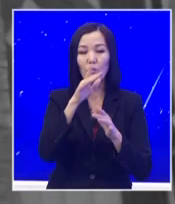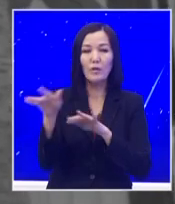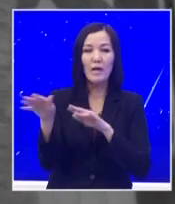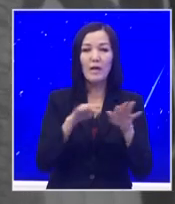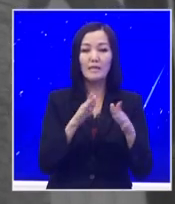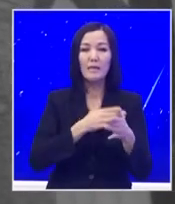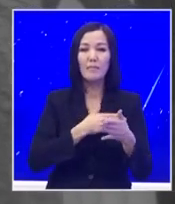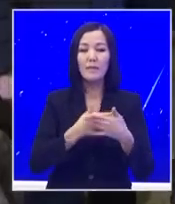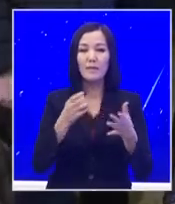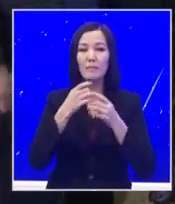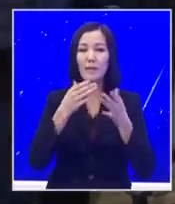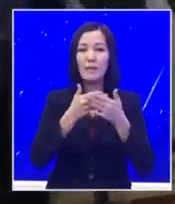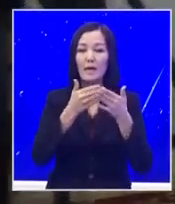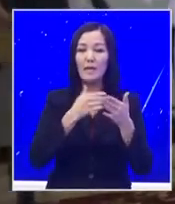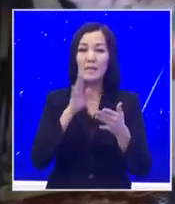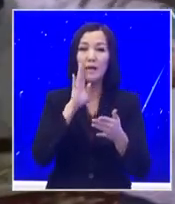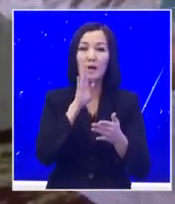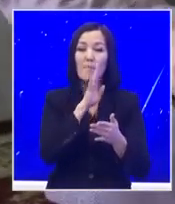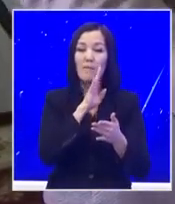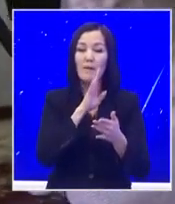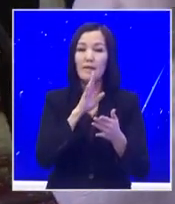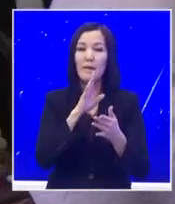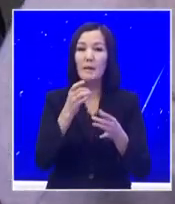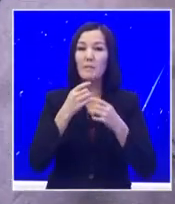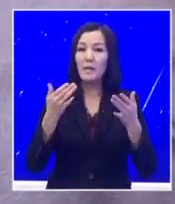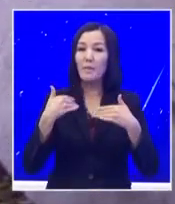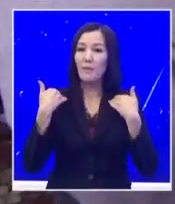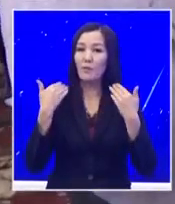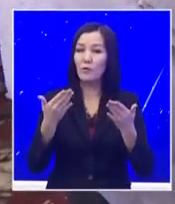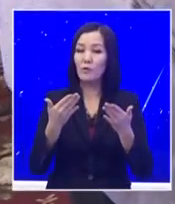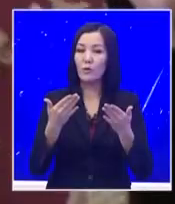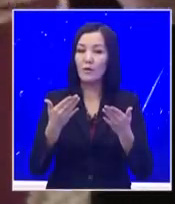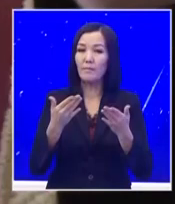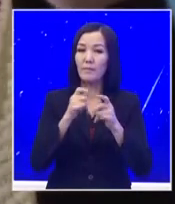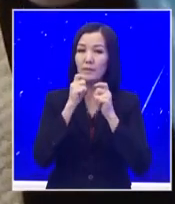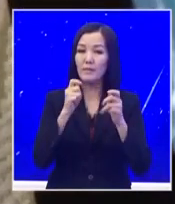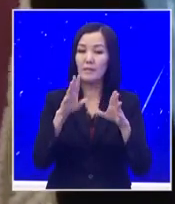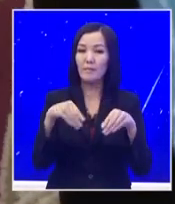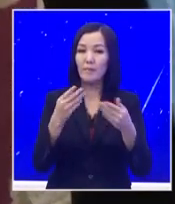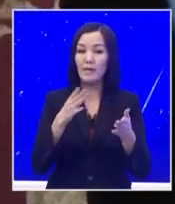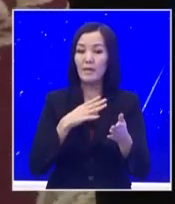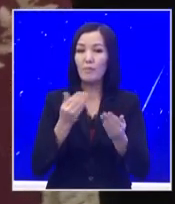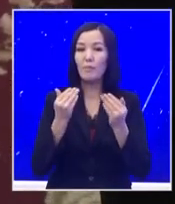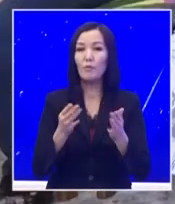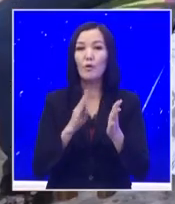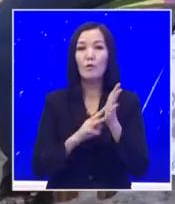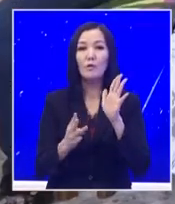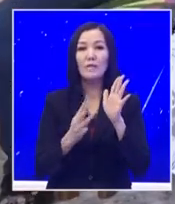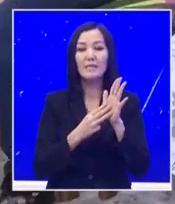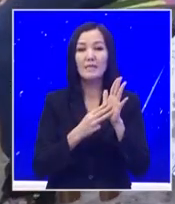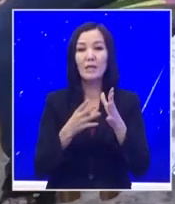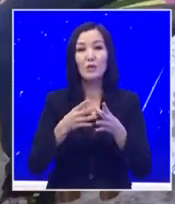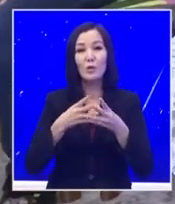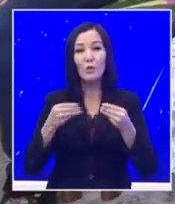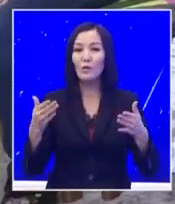белсенділері мереке қарсаңында ардақты ананы мейраммен құттықтап сый құрметін жасады. Алтынай апа биыл 98-ші